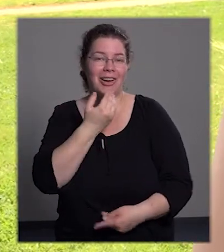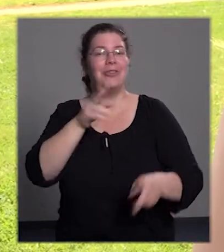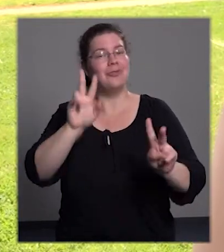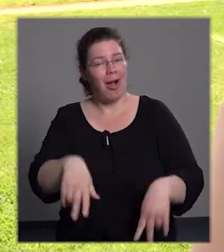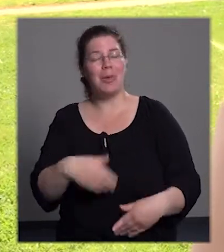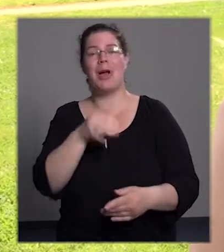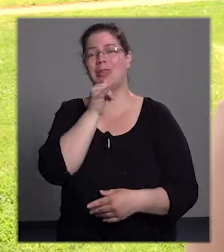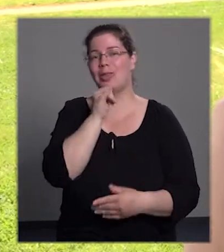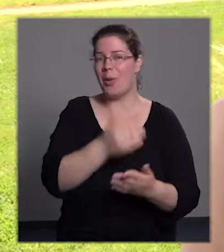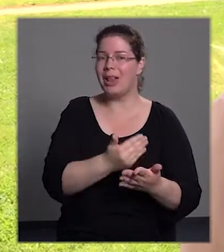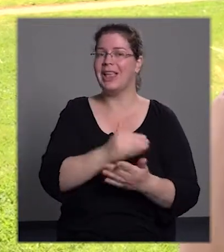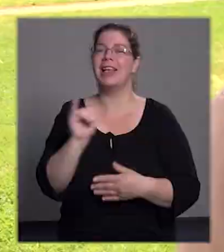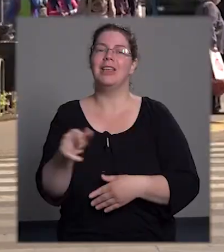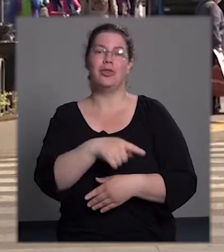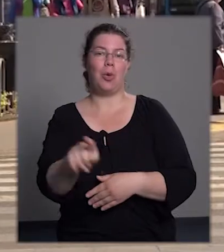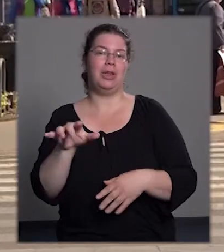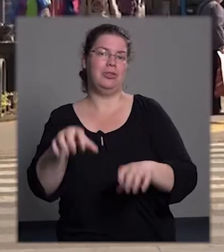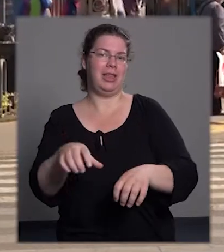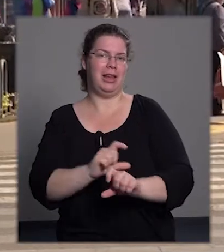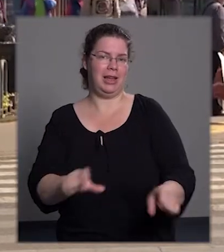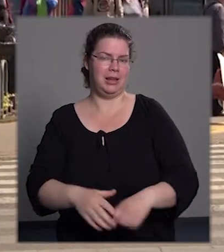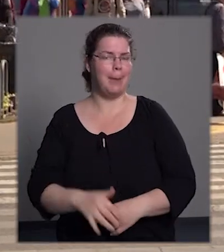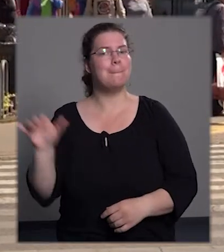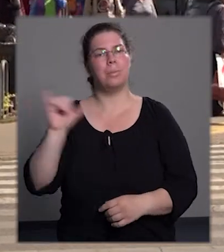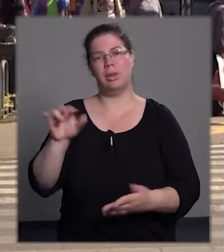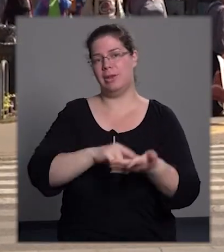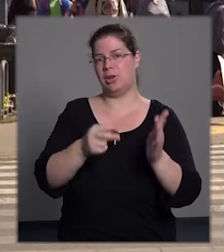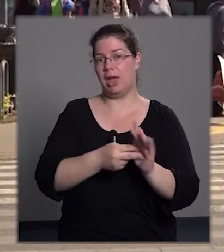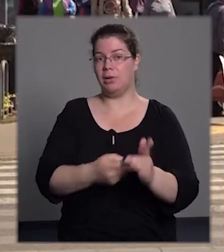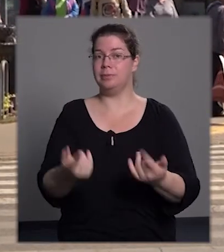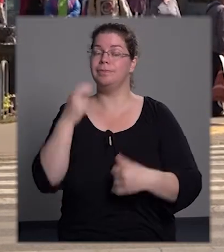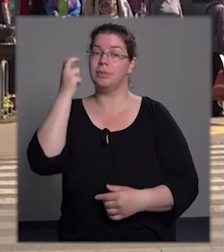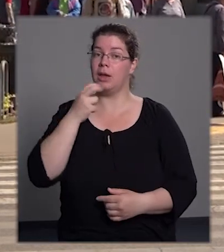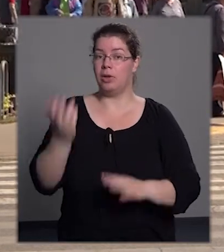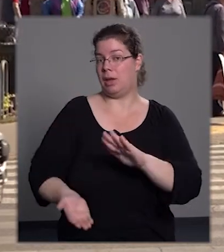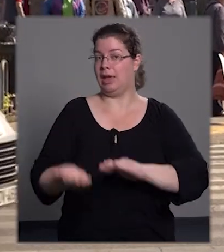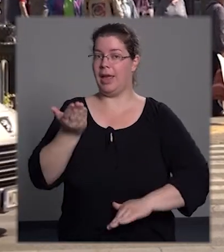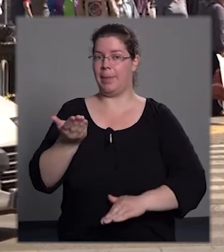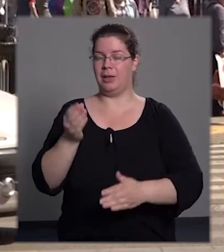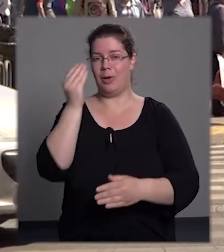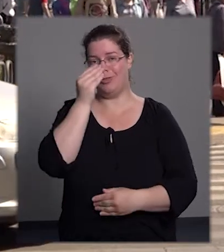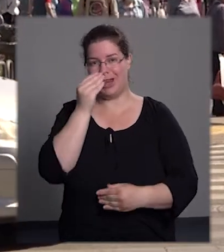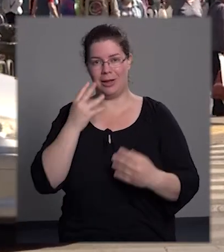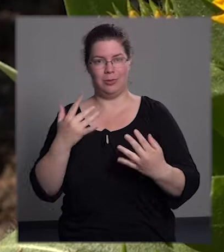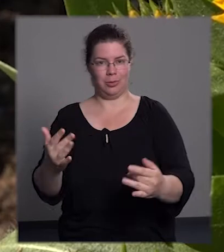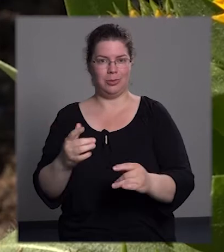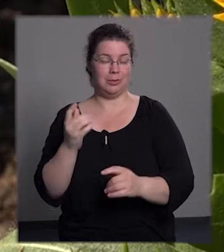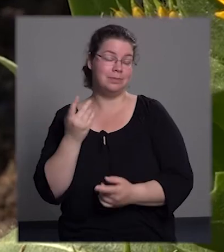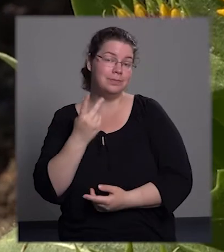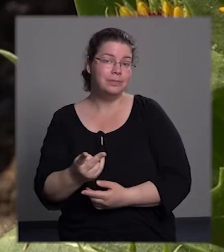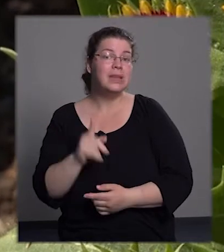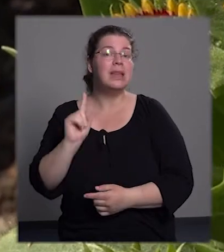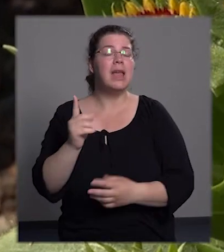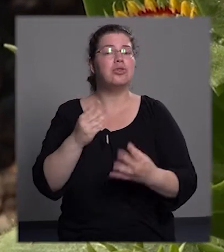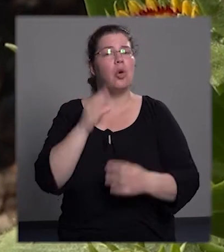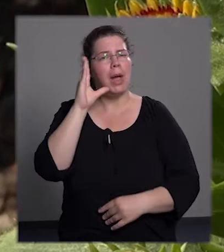zöld legyen, és ők is tegyenek érte. A budapesti kerületek között Pesterzsébet kiemelkedő a virágözönt illetően, de ehhez sok ember